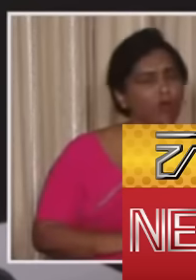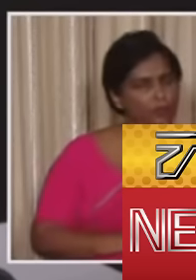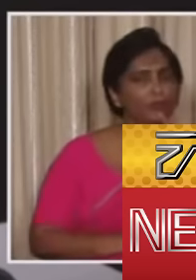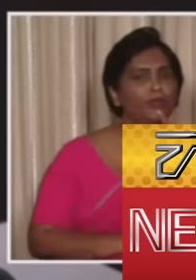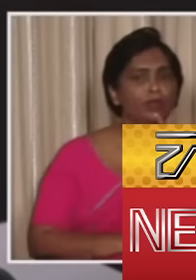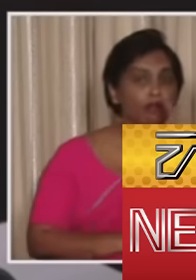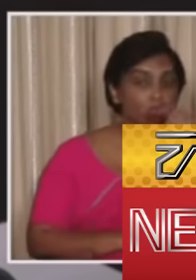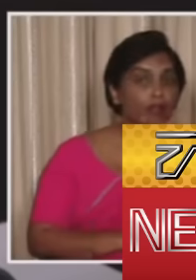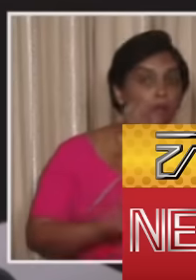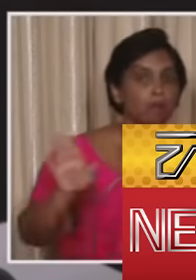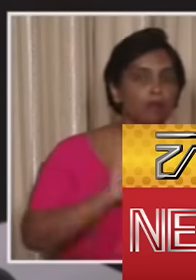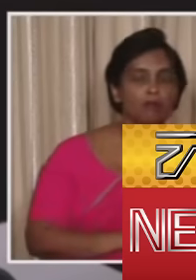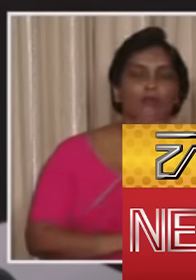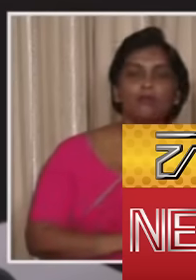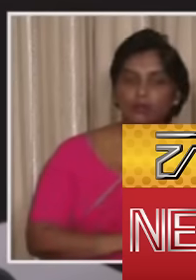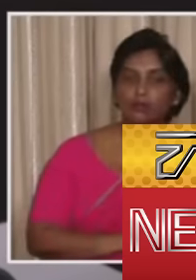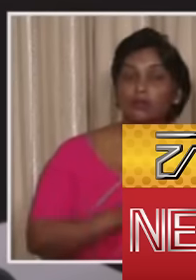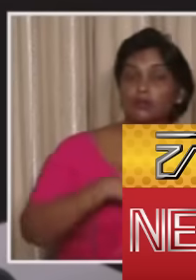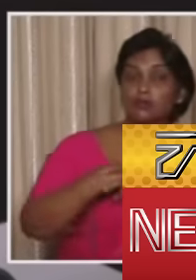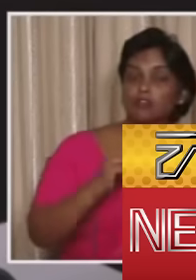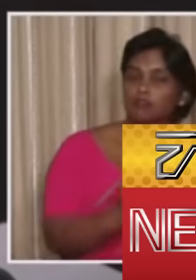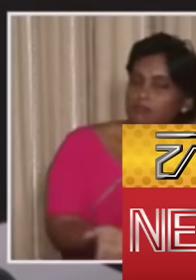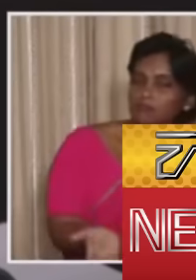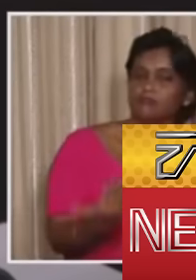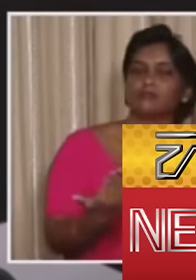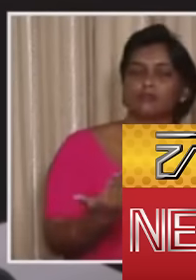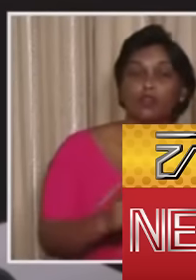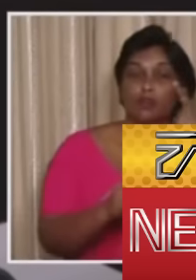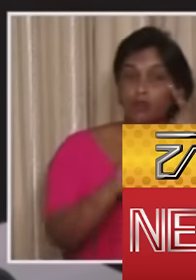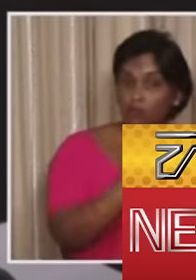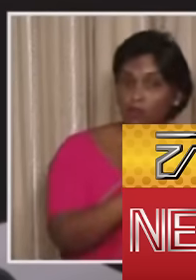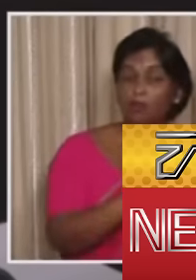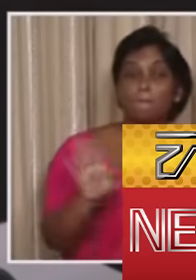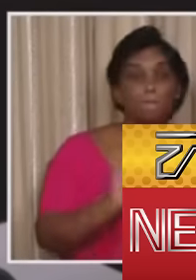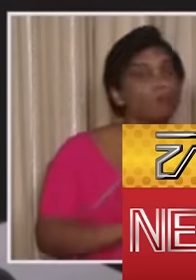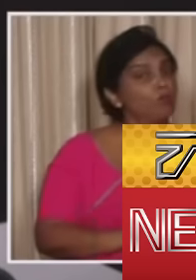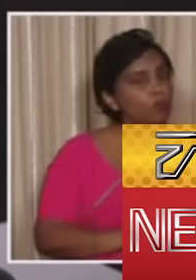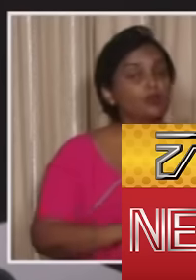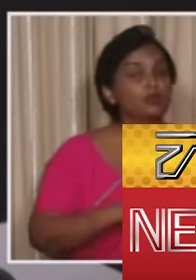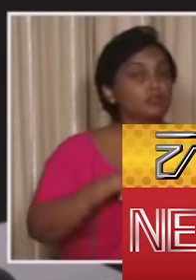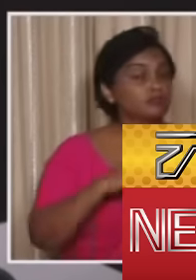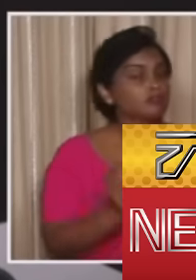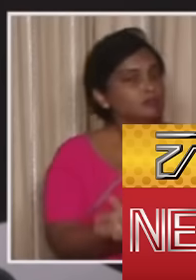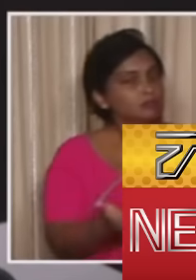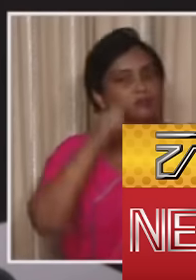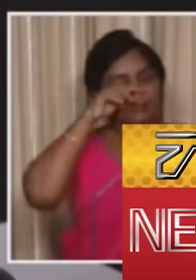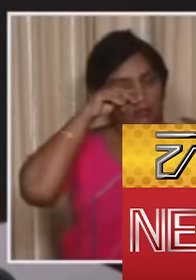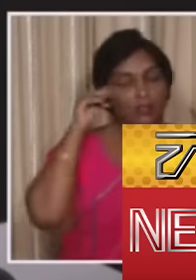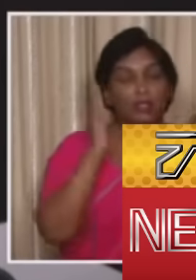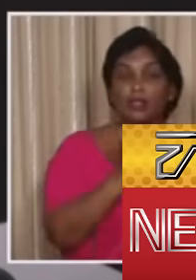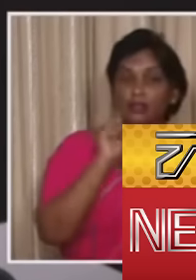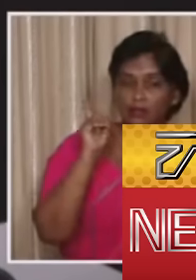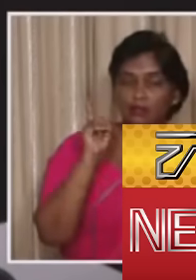ඒ පාලකයන්ට පුළුවන්කම ලැබුණා ජාතිය පුබුදු වන්න. කොරියාවේ පාලකයන්ට පුළුවන්කම ලැබුණා ජාතිය පුබුදු වන්න.